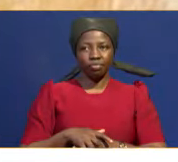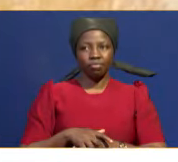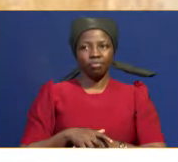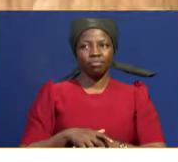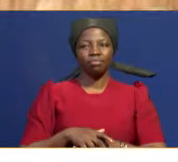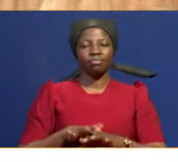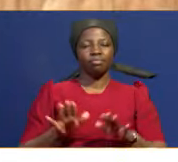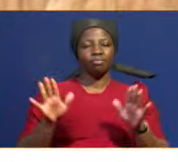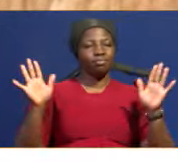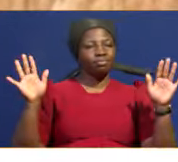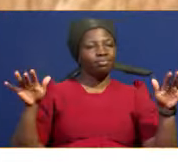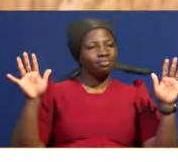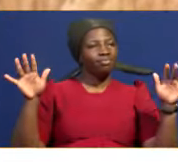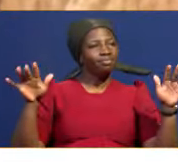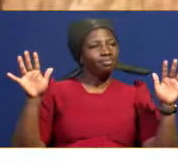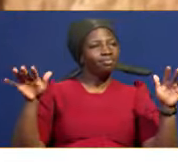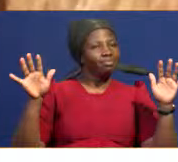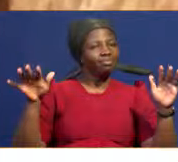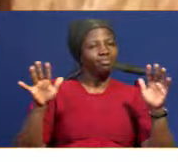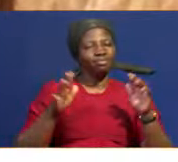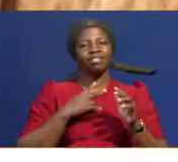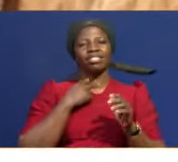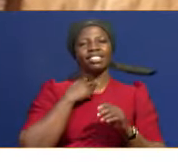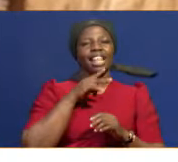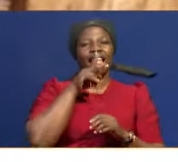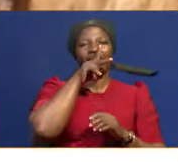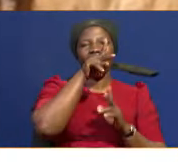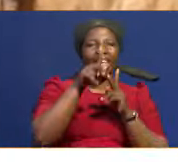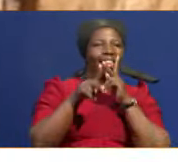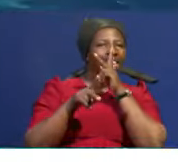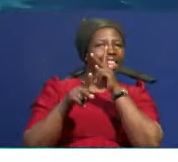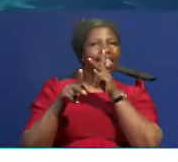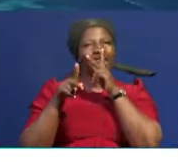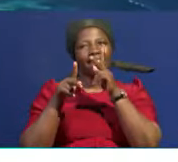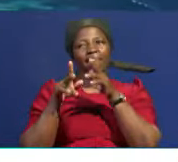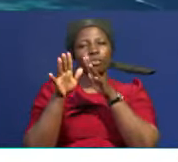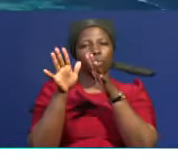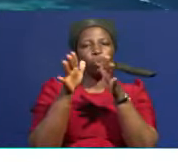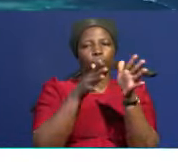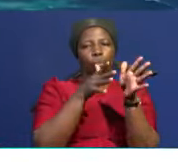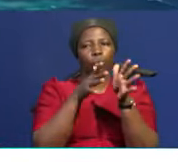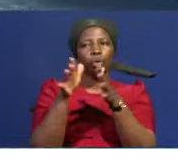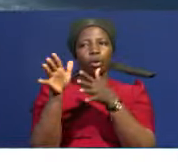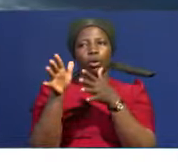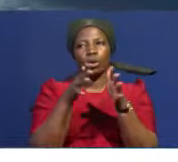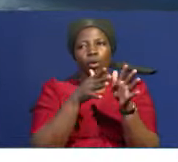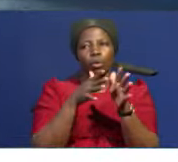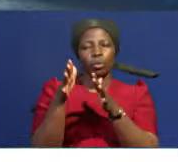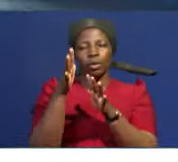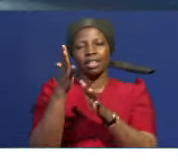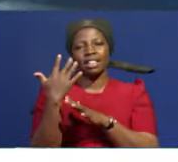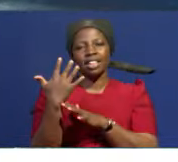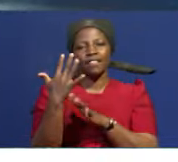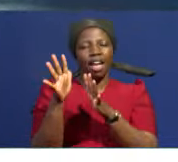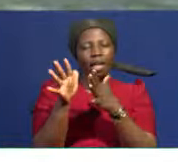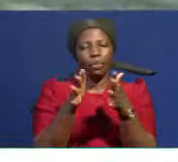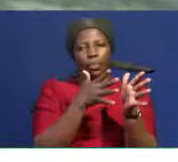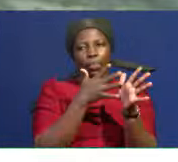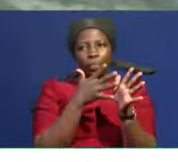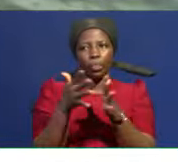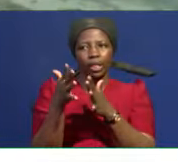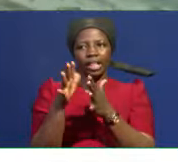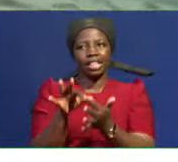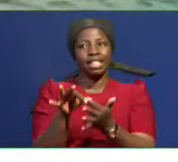Ndege wanaoimba, mchakacho wa majani na sauti ya mawimbi ya bahari ni tajriba ya kipekee